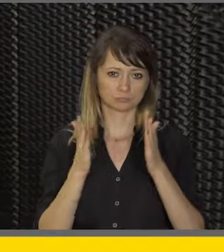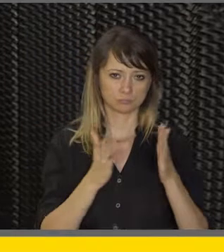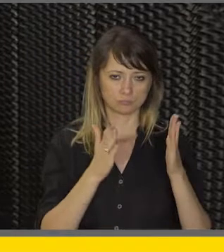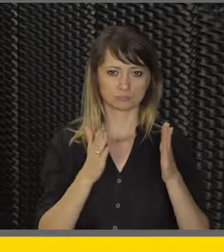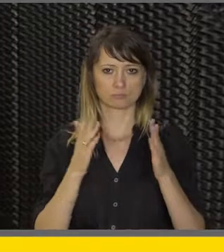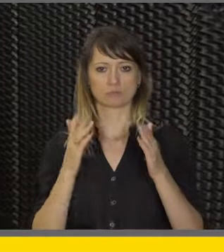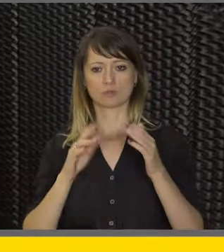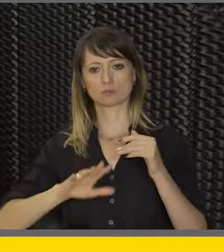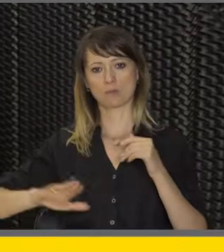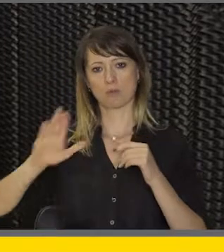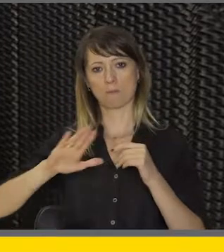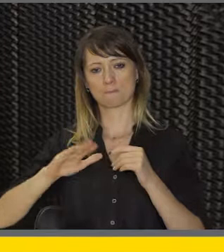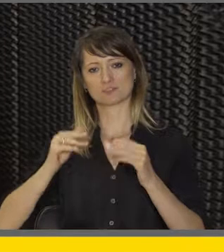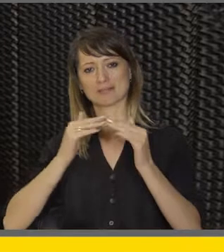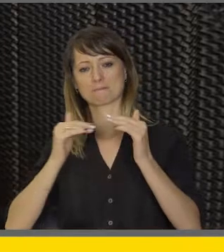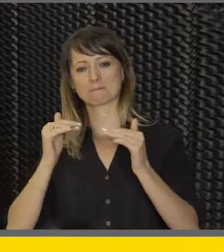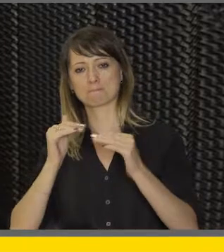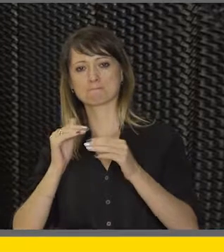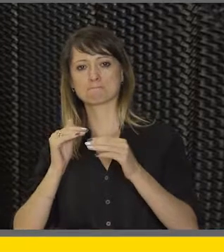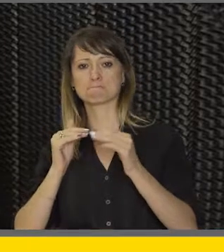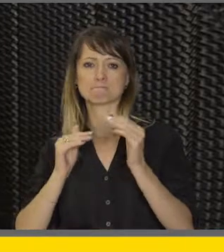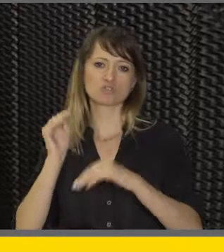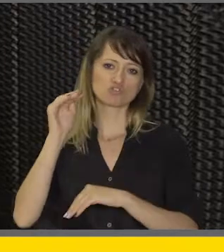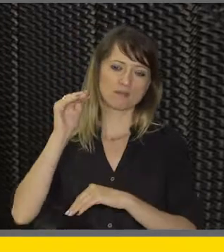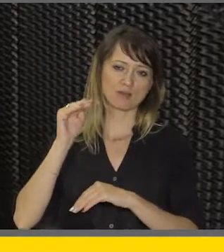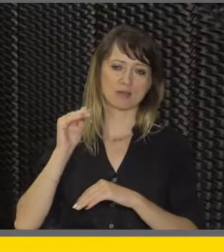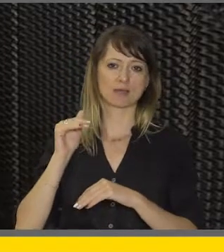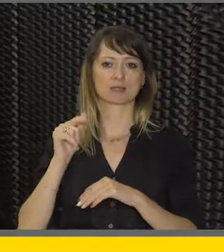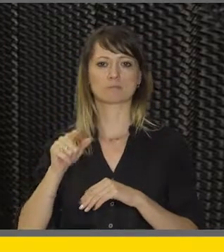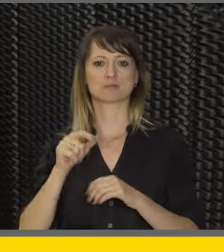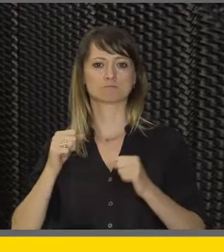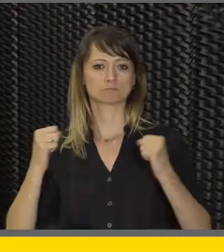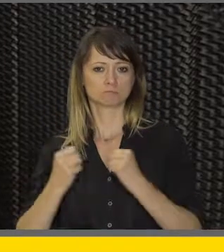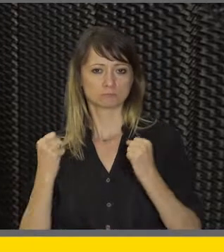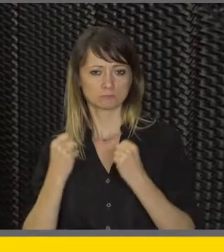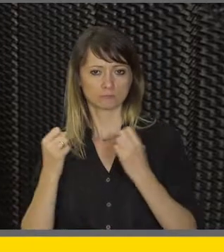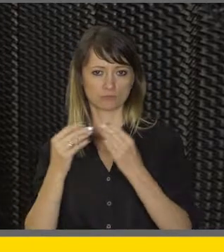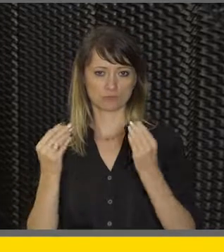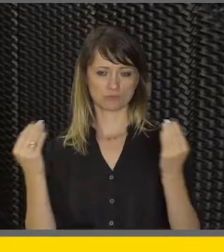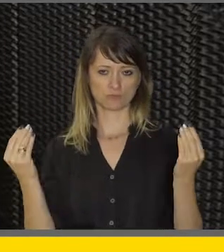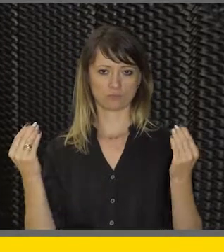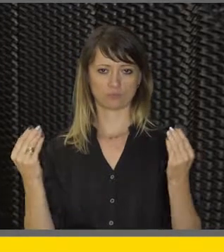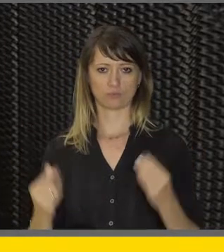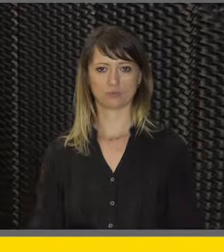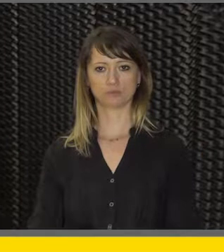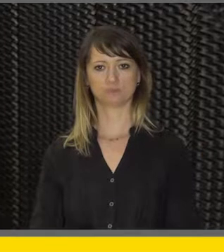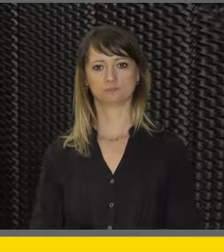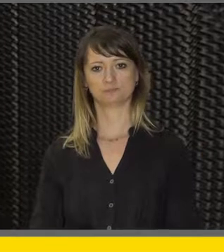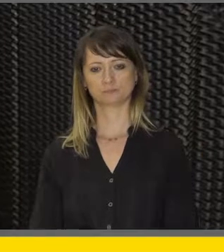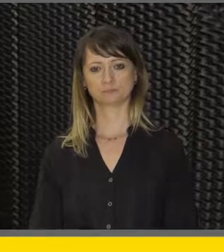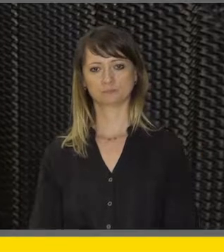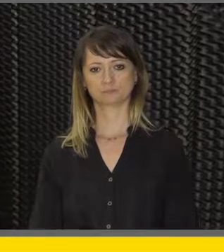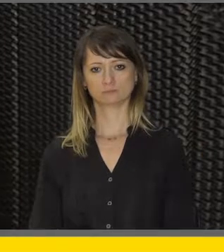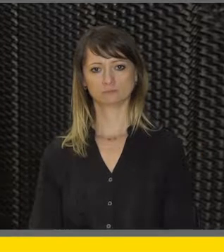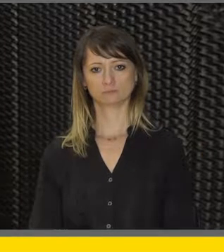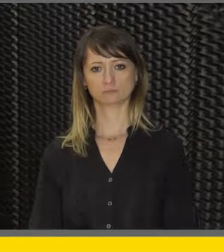przewag, gdzie w tym momencie mamy tą intensywny rozwój, który myśmy zidentyfikowali na podstawie danych statystycznych,